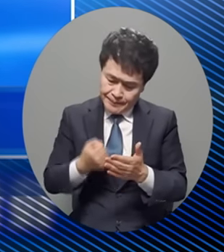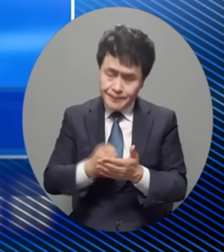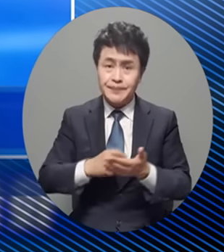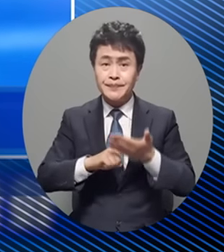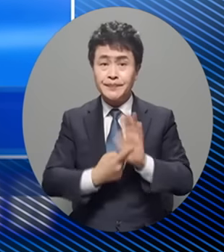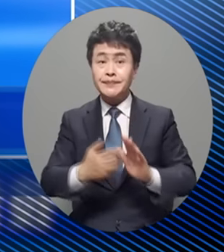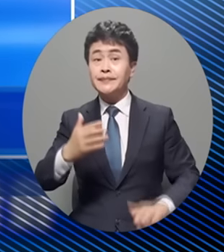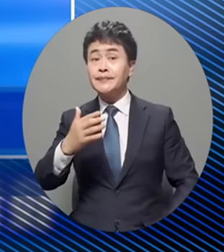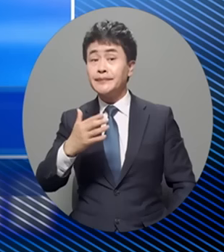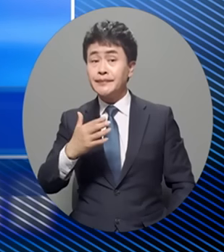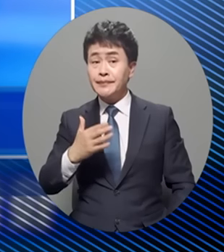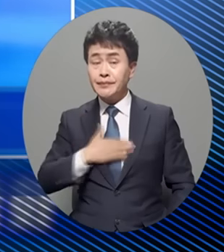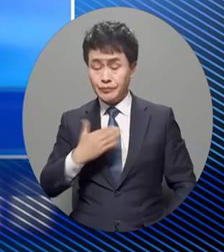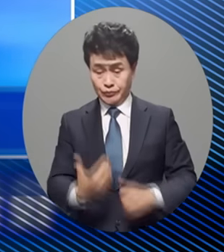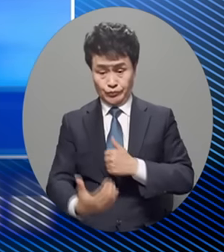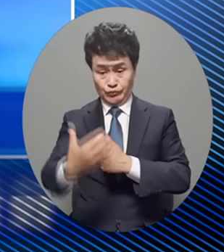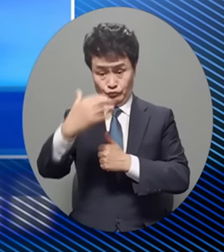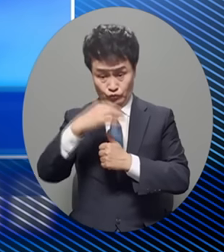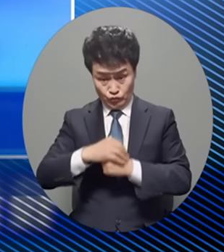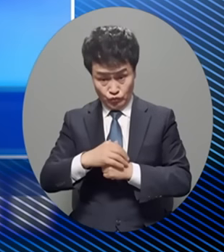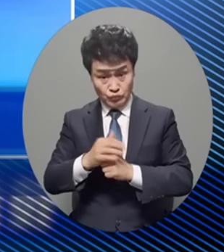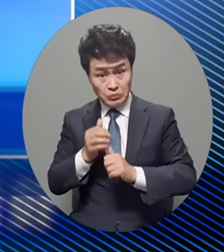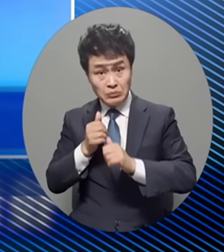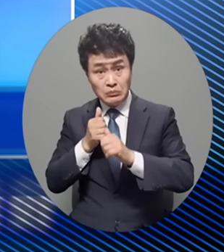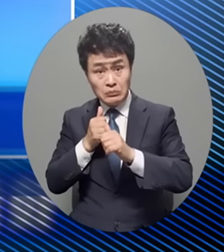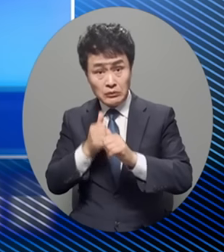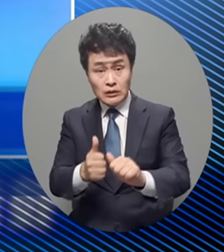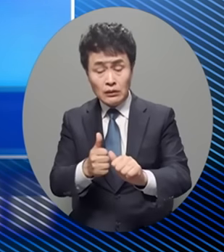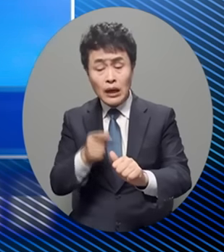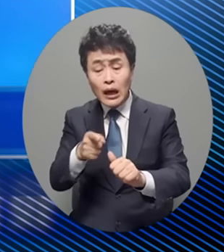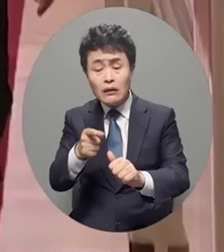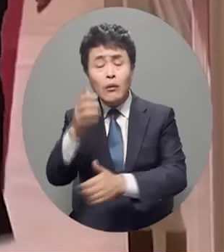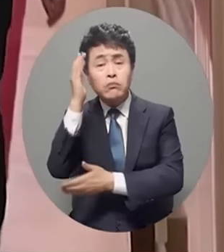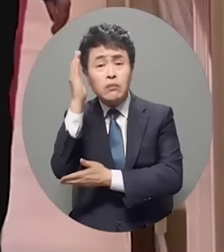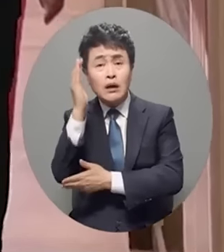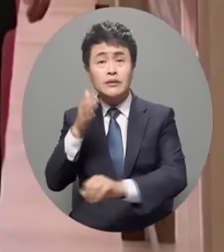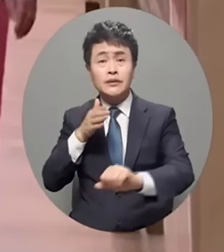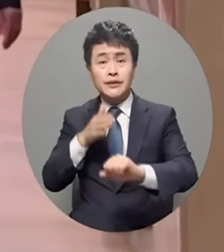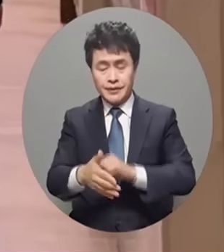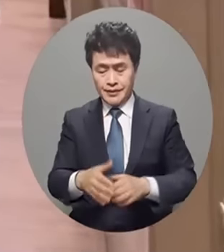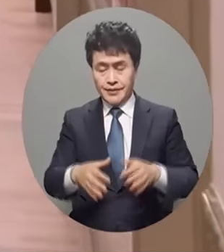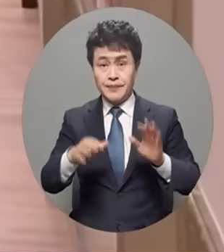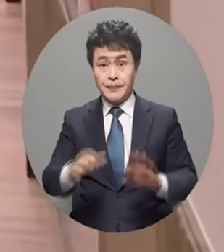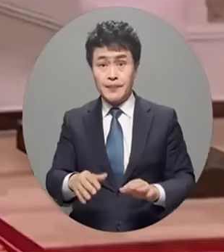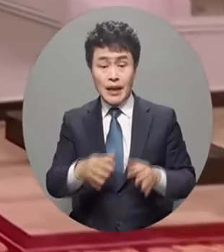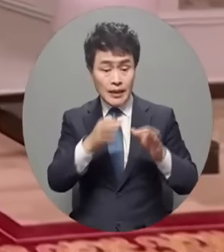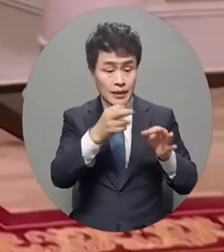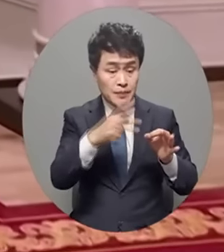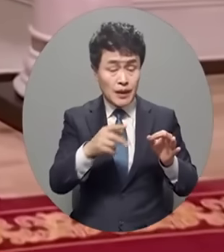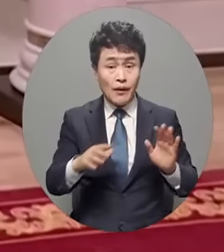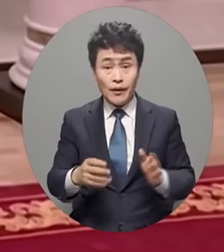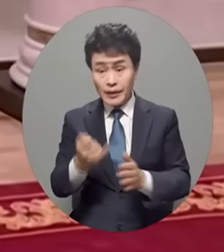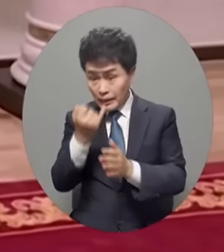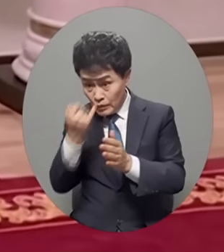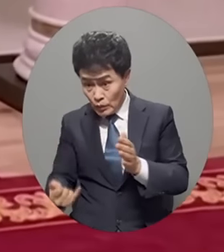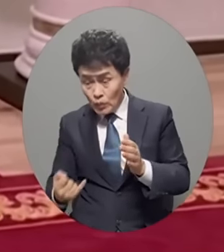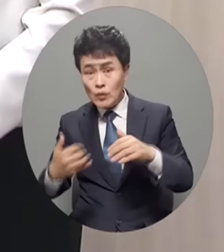나는 위임에 따라 이구를 발표한다. 김정은의 친동생으로 막강한 힘을